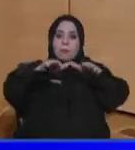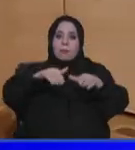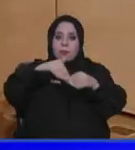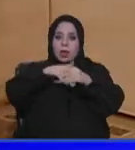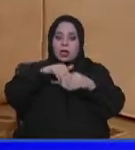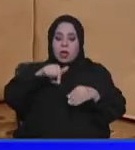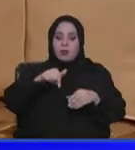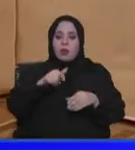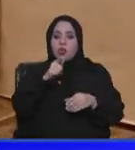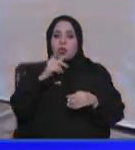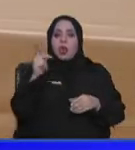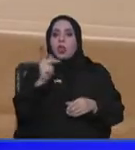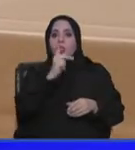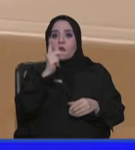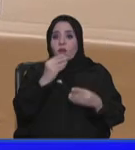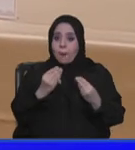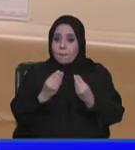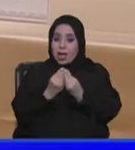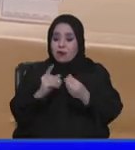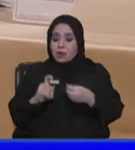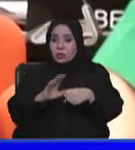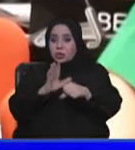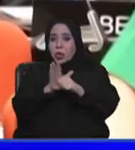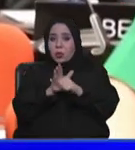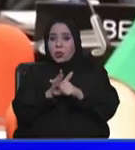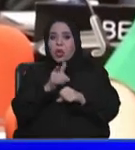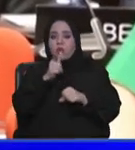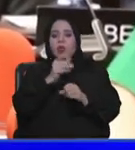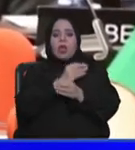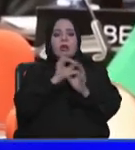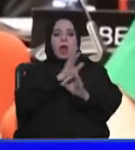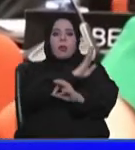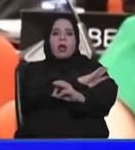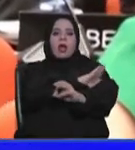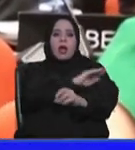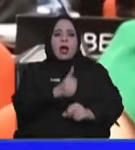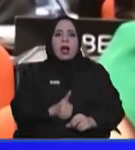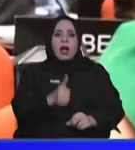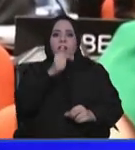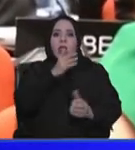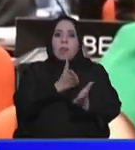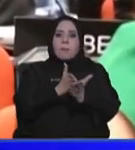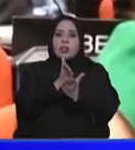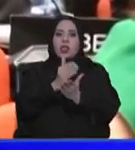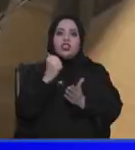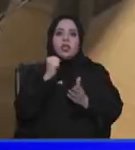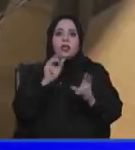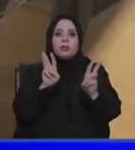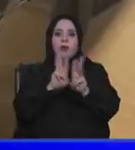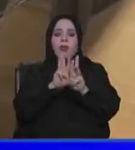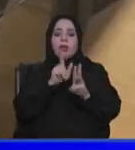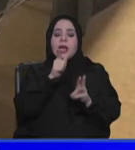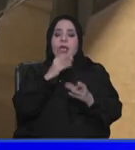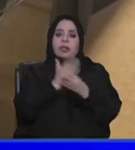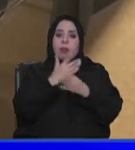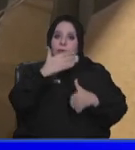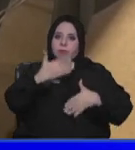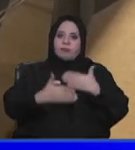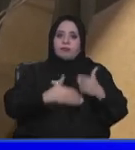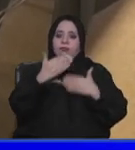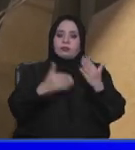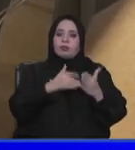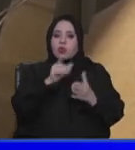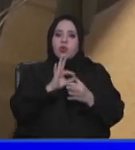المرتبطه بجائحه كورونا على توظيف كافه الامكانيات في المجال التكنولوجي من اجل مواصله تفعيل